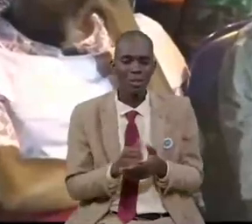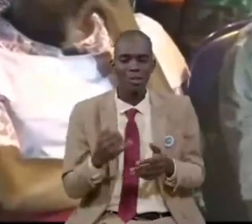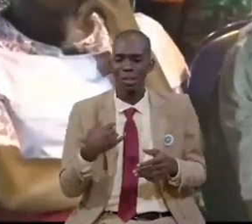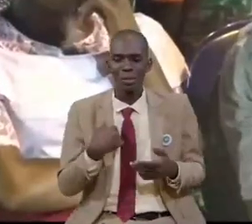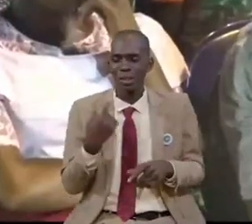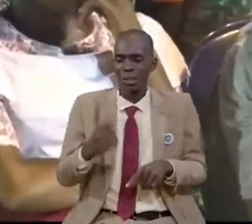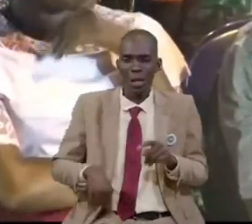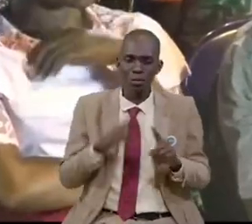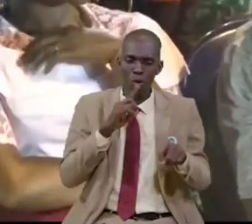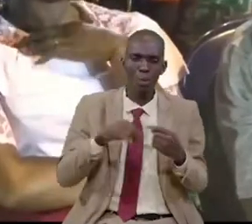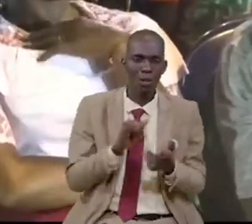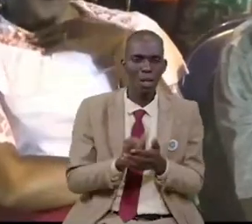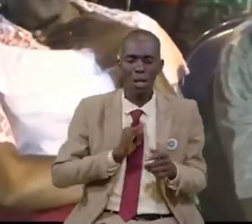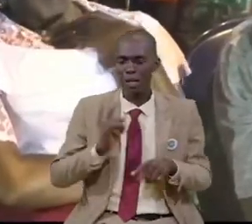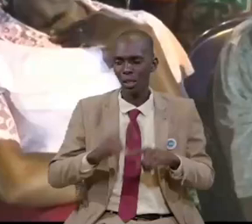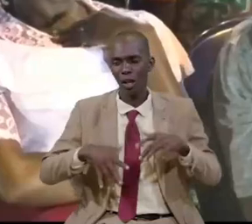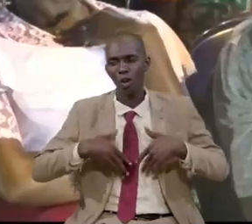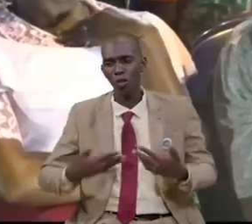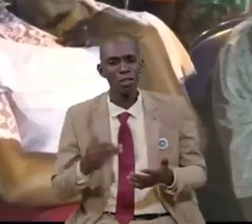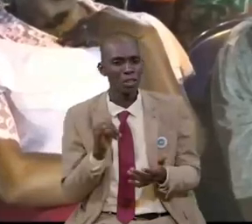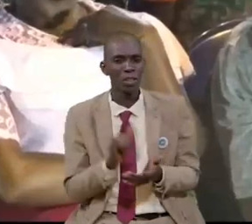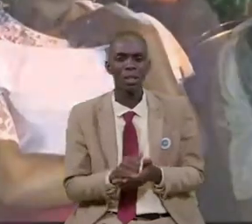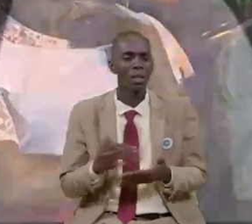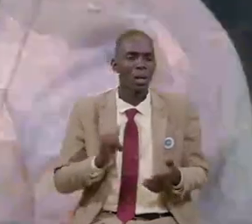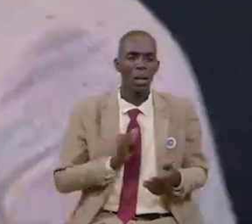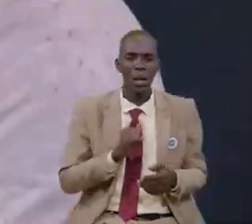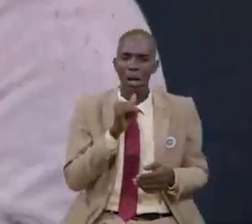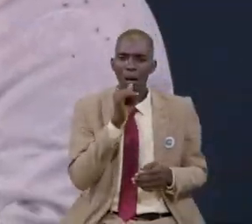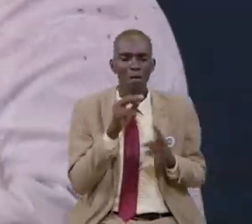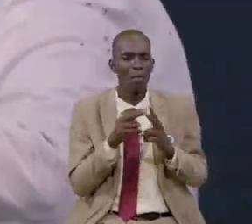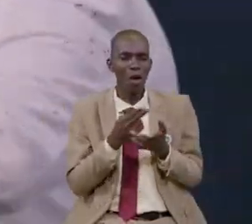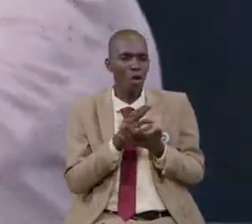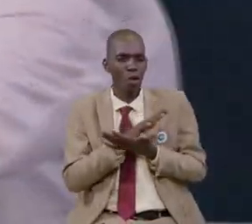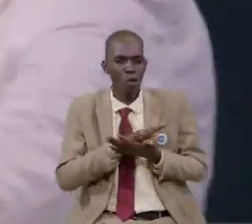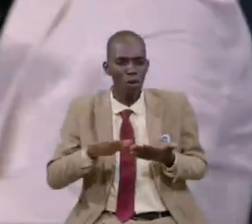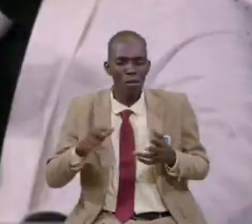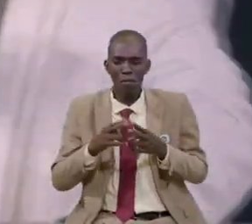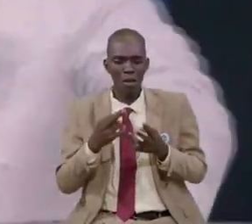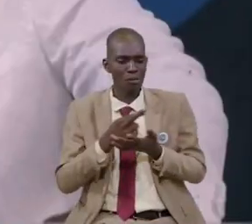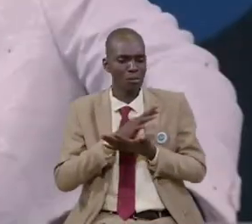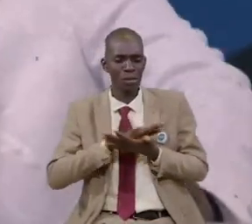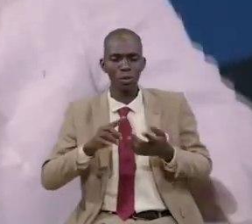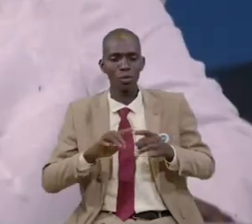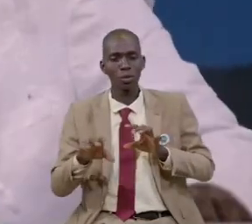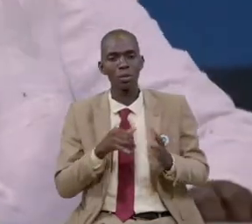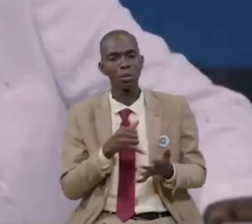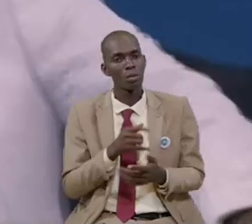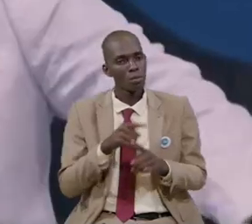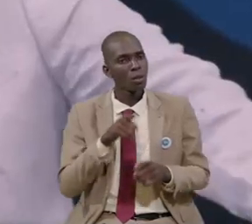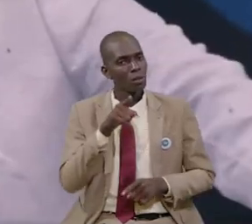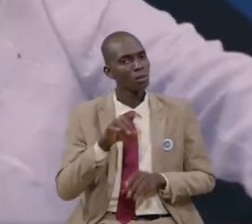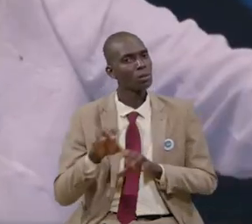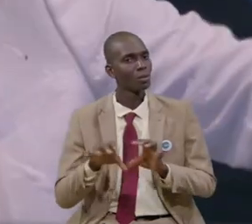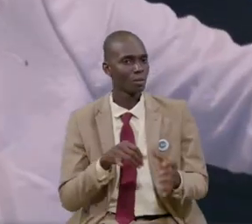parler, je ne peux pas confesser ça, je sais, je suis bon, tout le monde sait que je suis si bon, trop juste pour faire cela, mais vous le